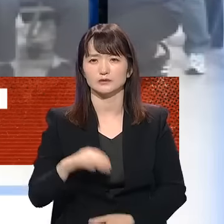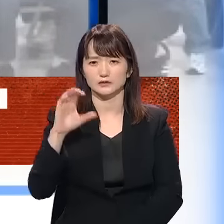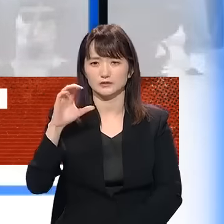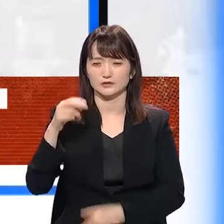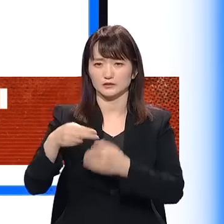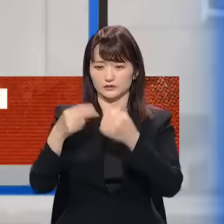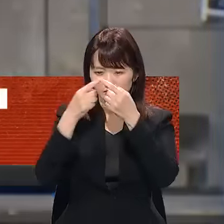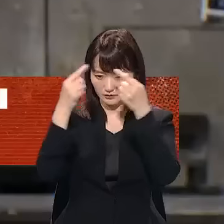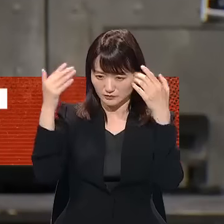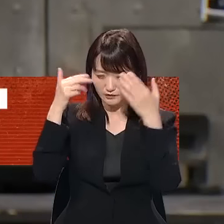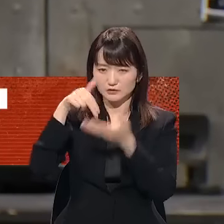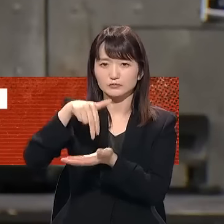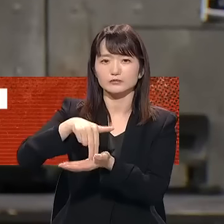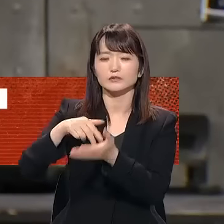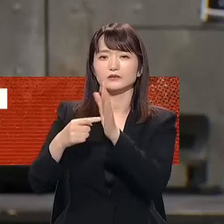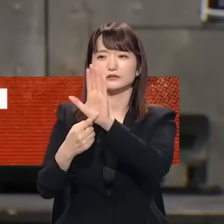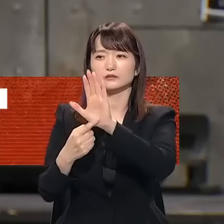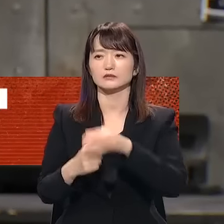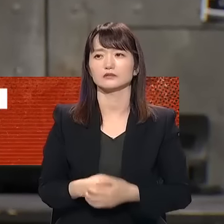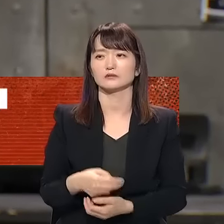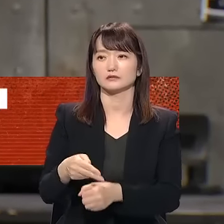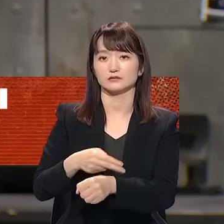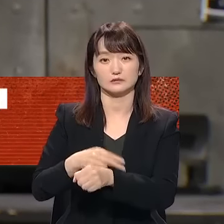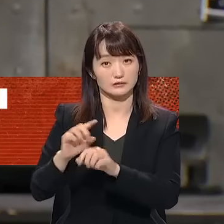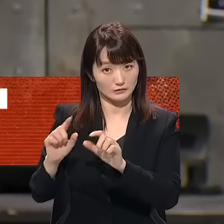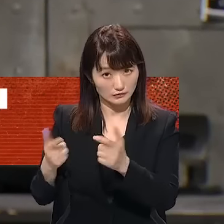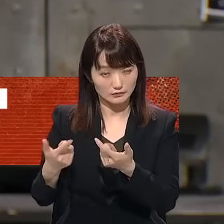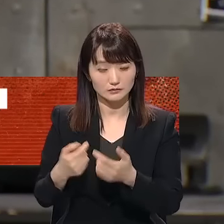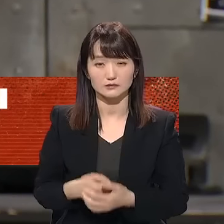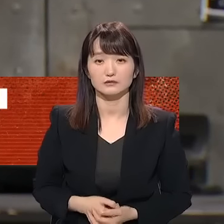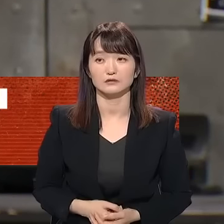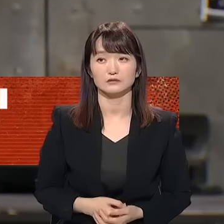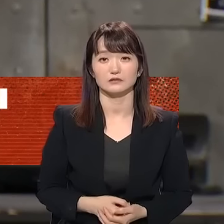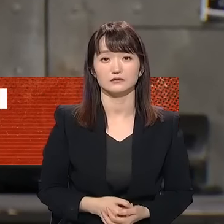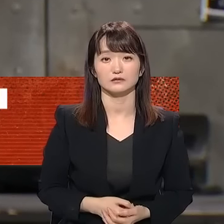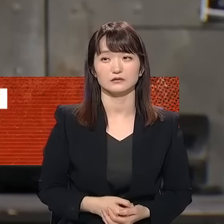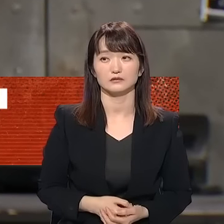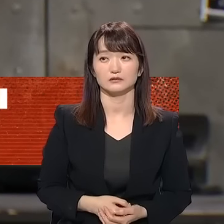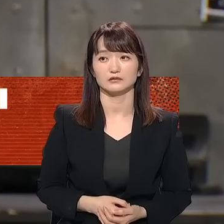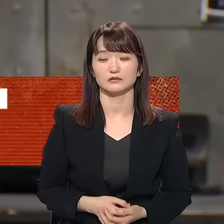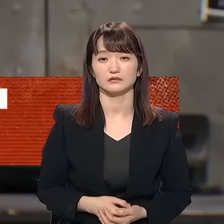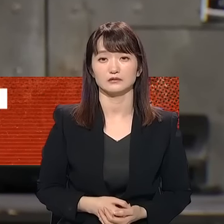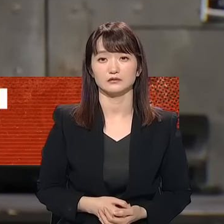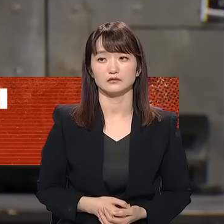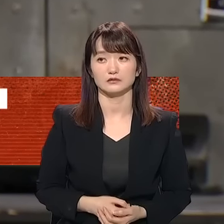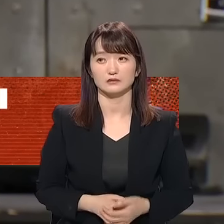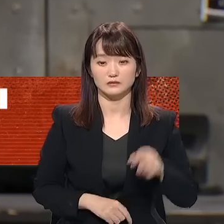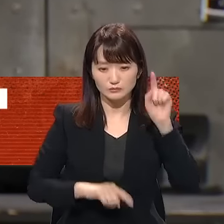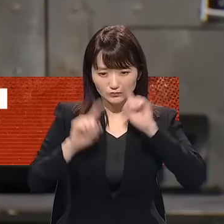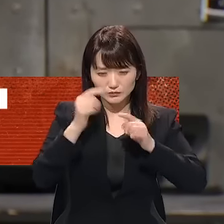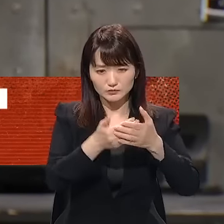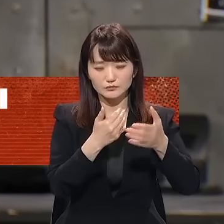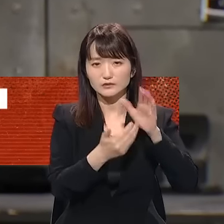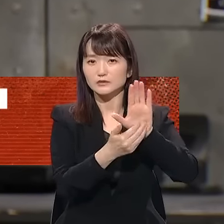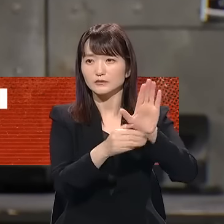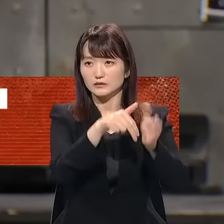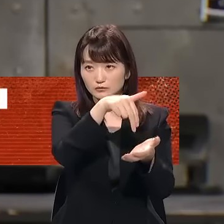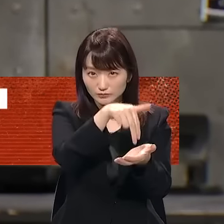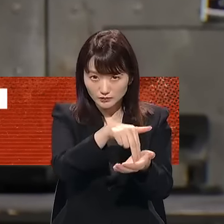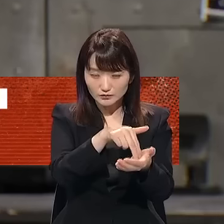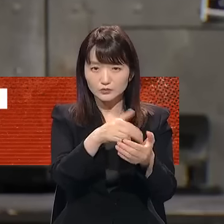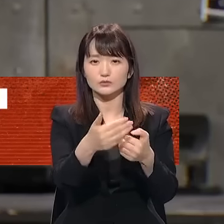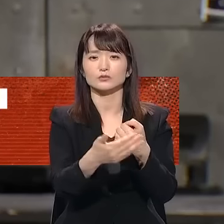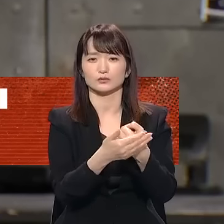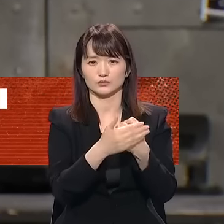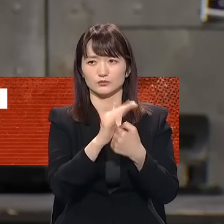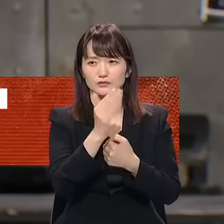의대에서도 입장을 내놨는데 뭐 의사들은 아니지만 궁극적으로 뭐 부상 이라든가 예방 학 측면 측면에서 도움이 될